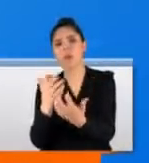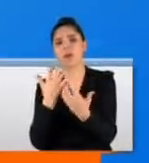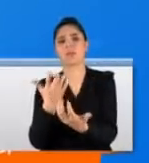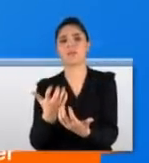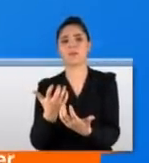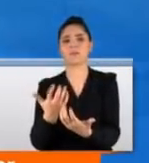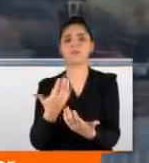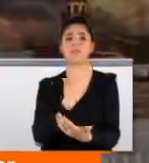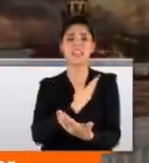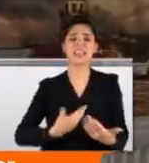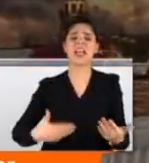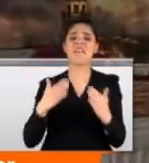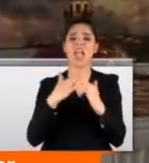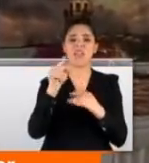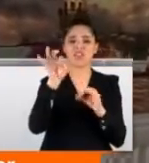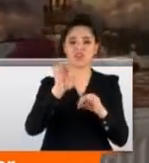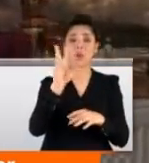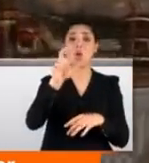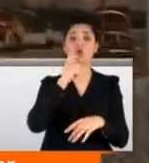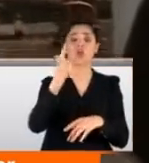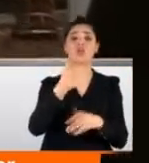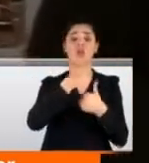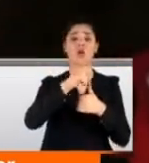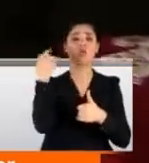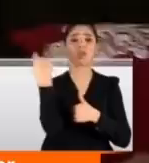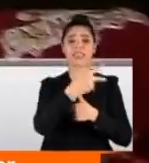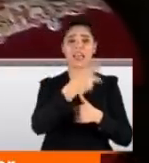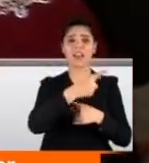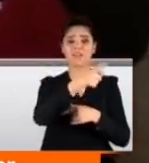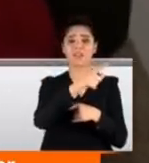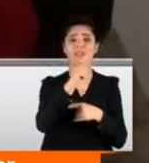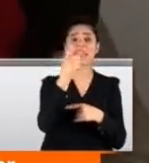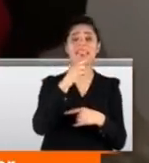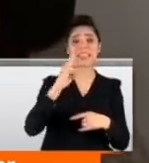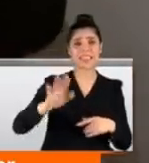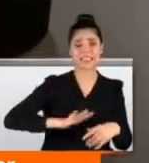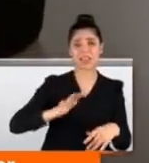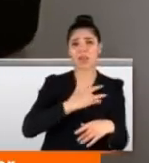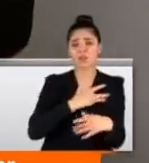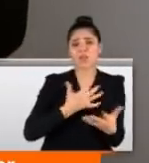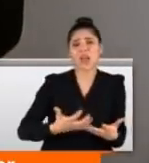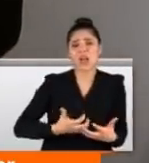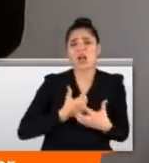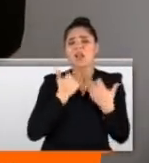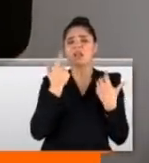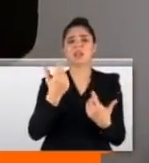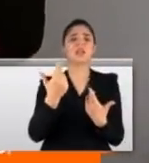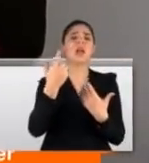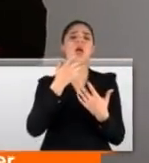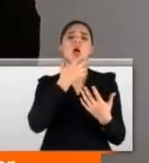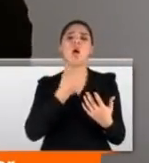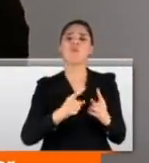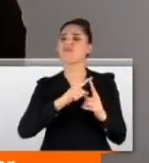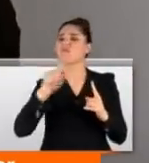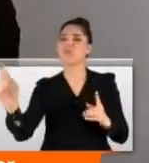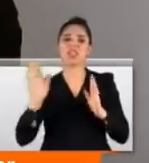zaten. Sevgi evindeler. 33 yaşında kocası tarafından katledilen biricik kızının yüreğindeki acısını ömrü boyunca taşıyacak. O